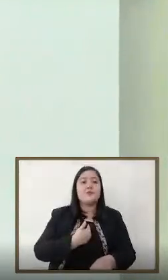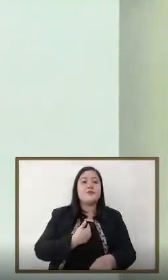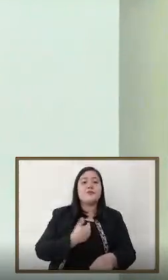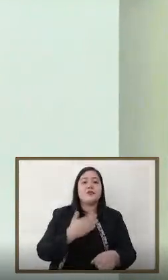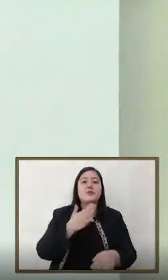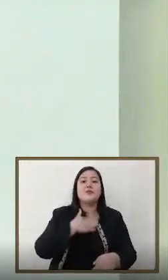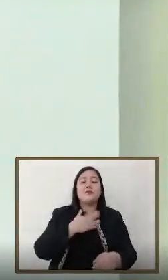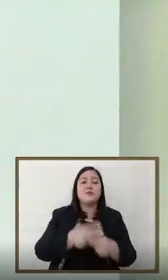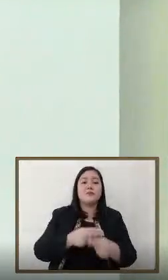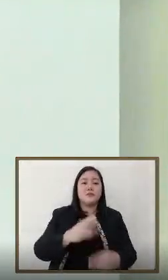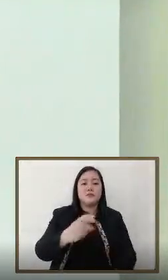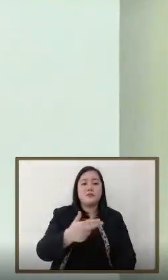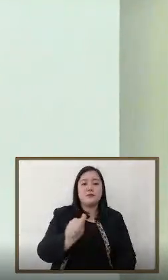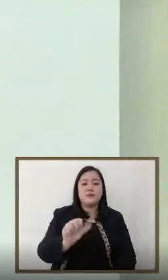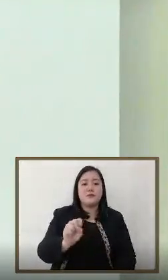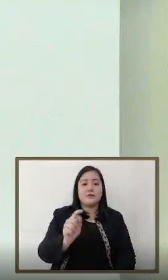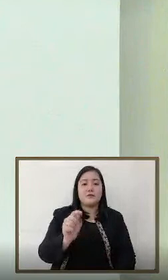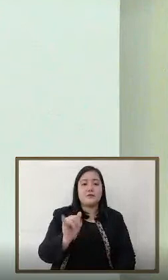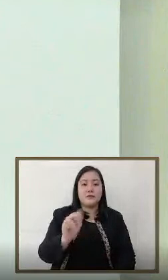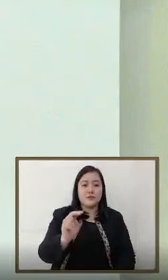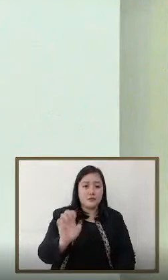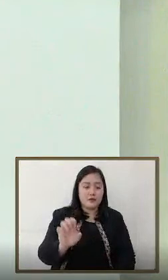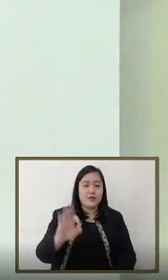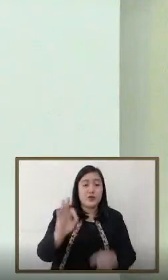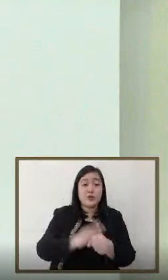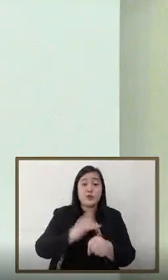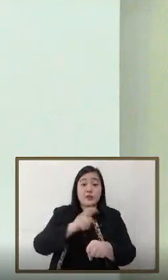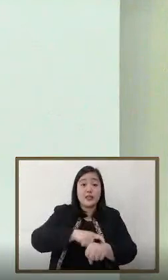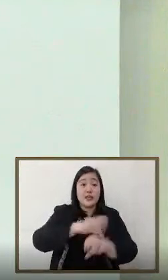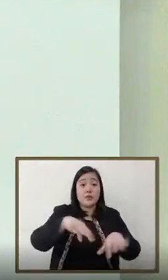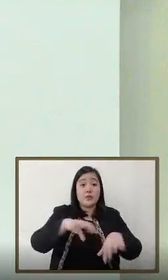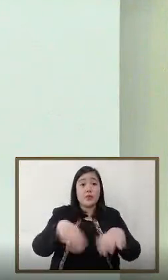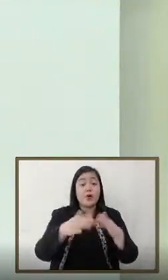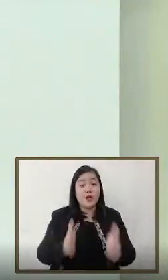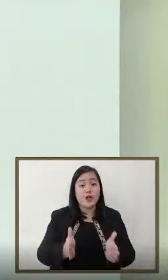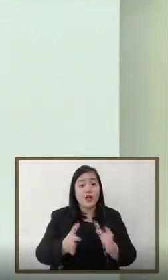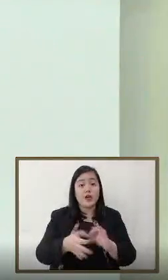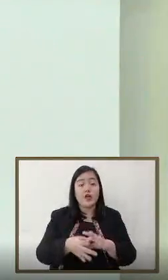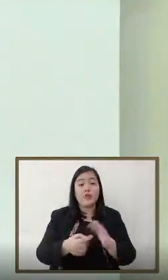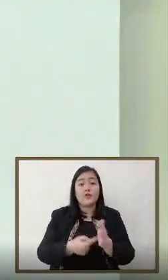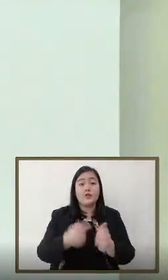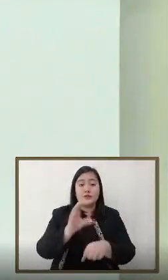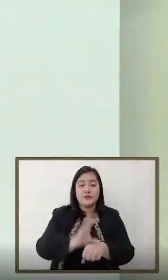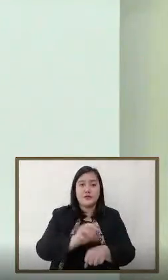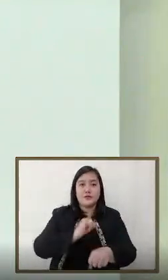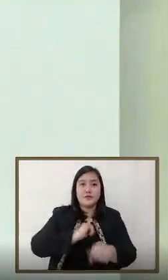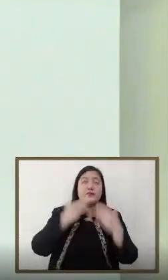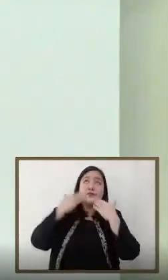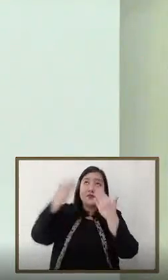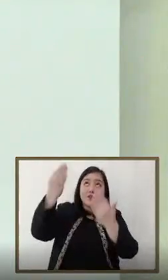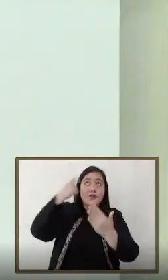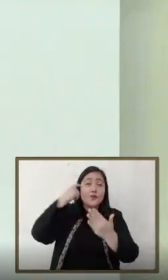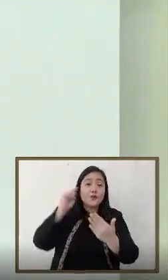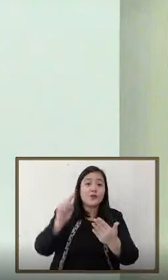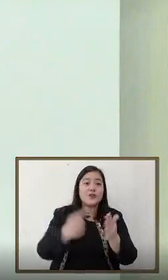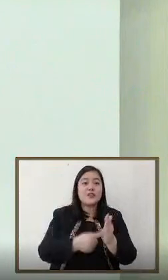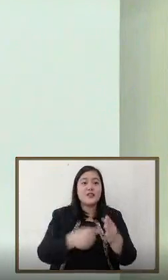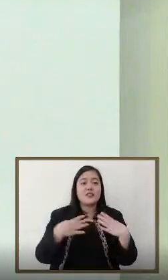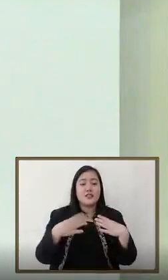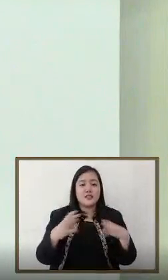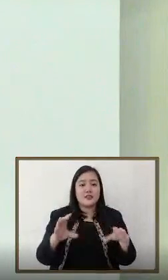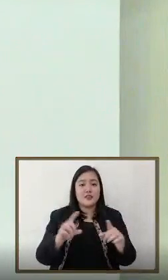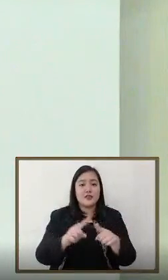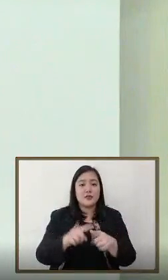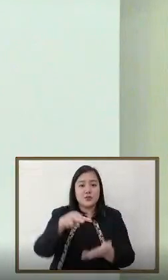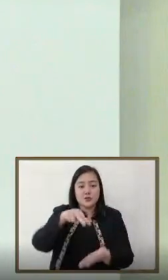our church. So first of all, I want to thank the Lord for this privilege of being able to